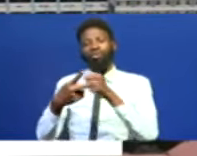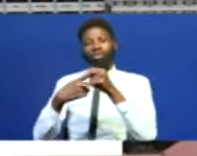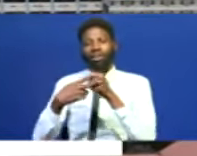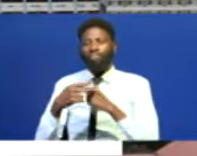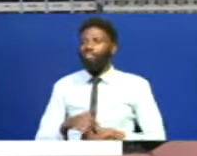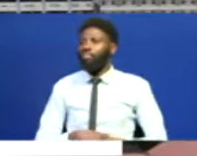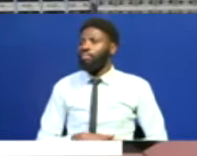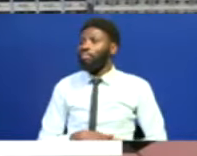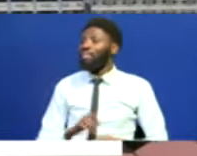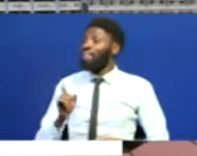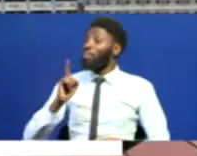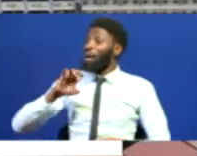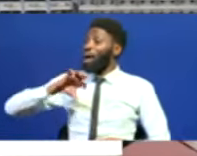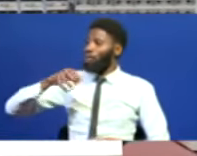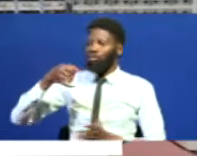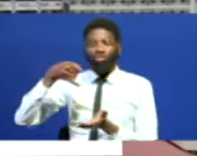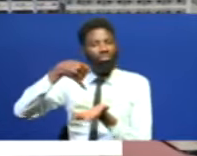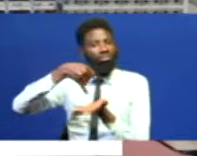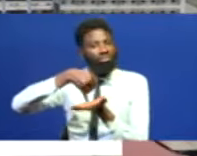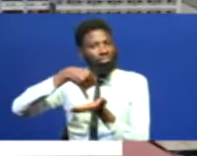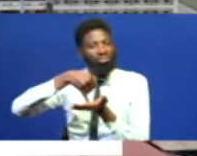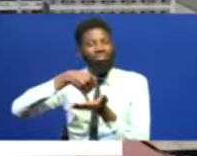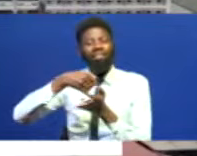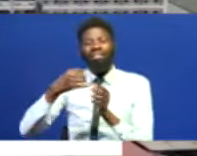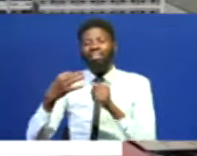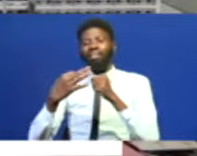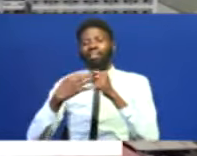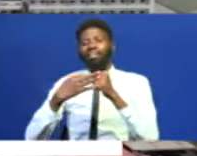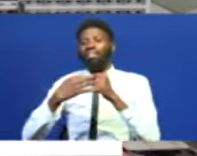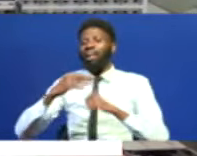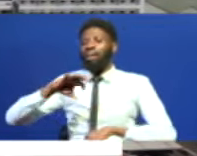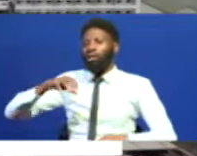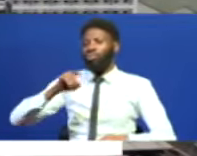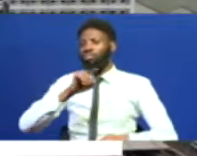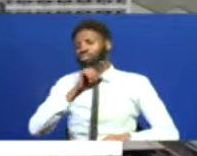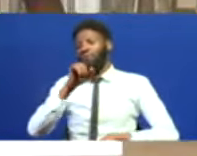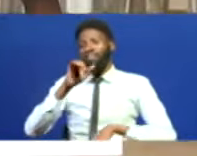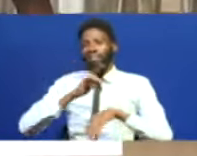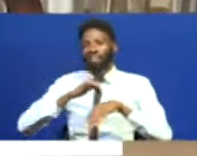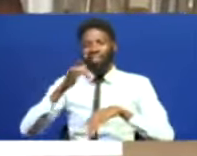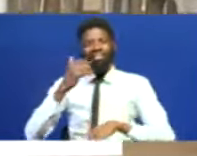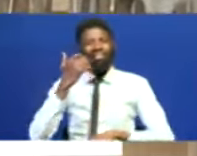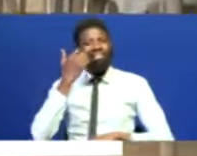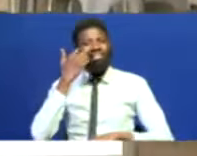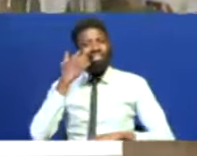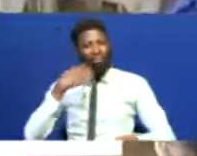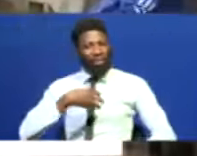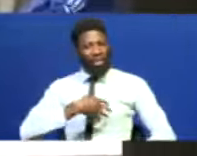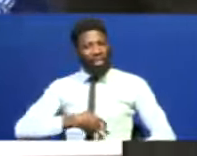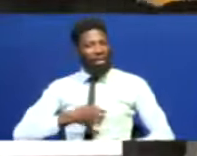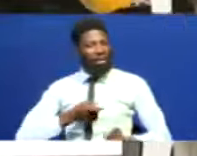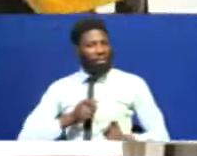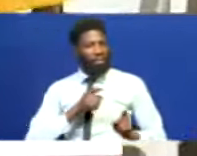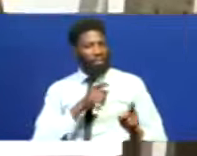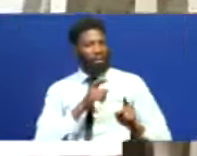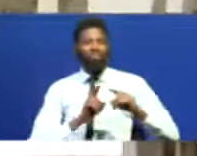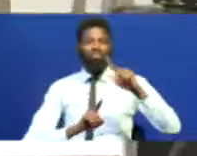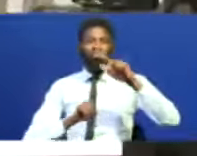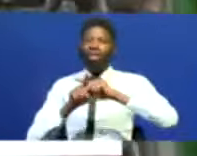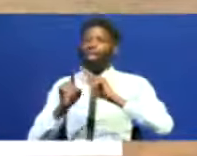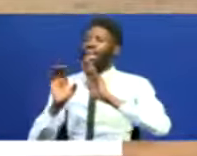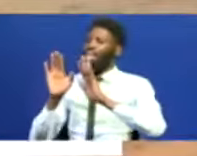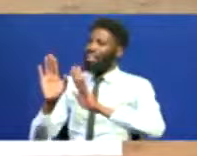Kaunti ya Nairobi, ambayo ni mojawapo ya kaunti nane zilizoathiriwa na ugonjwa kipindupindu, imezindua kampeni ya